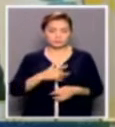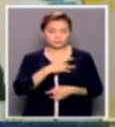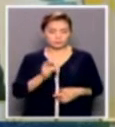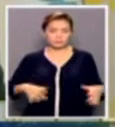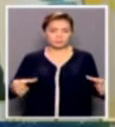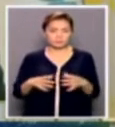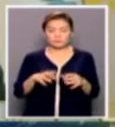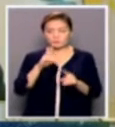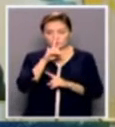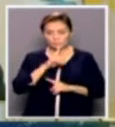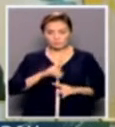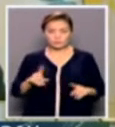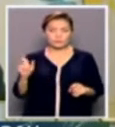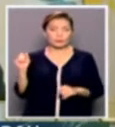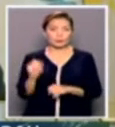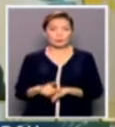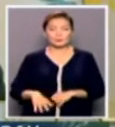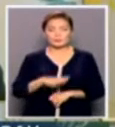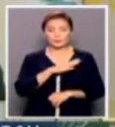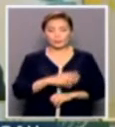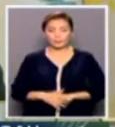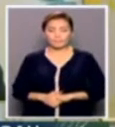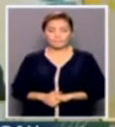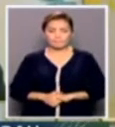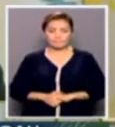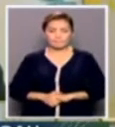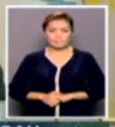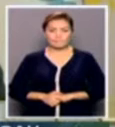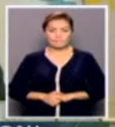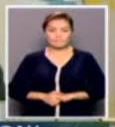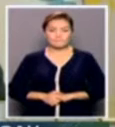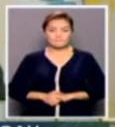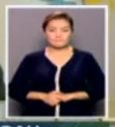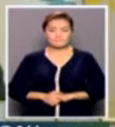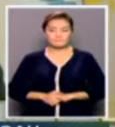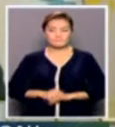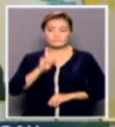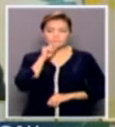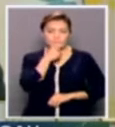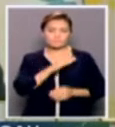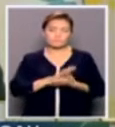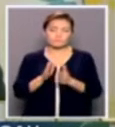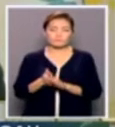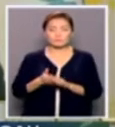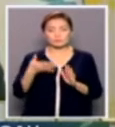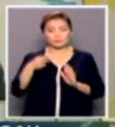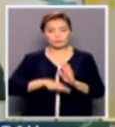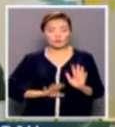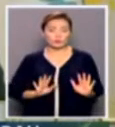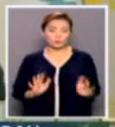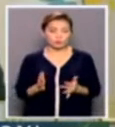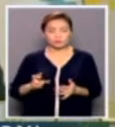карантинге жүгінбей тежеуді тапсырған білесіздер. Өз кезегінде мынау экономикалық жағдай нашарлаған